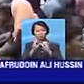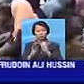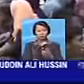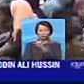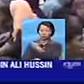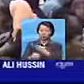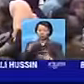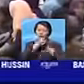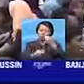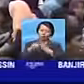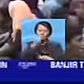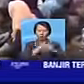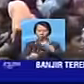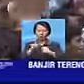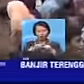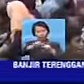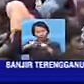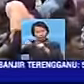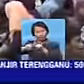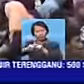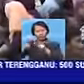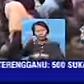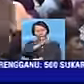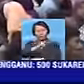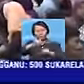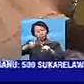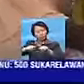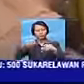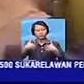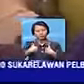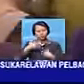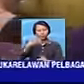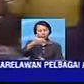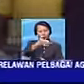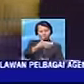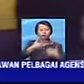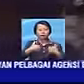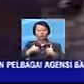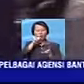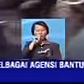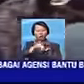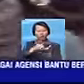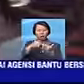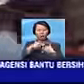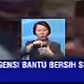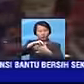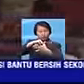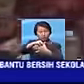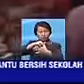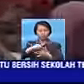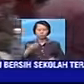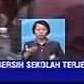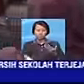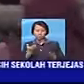mereka menikmati juadah yang berbeza-beza antara hari ke hari. Ada ikan, ada ayam, ada daging.